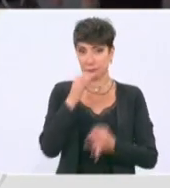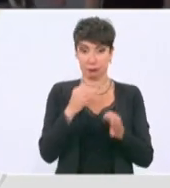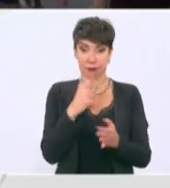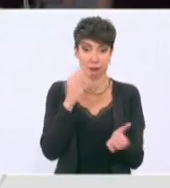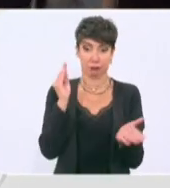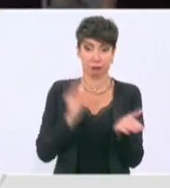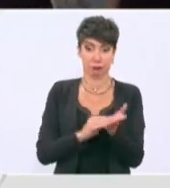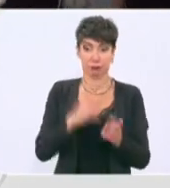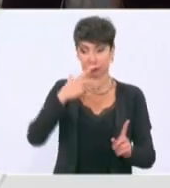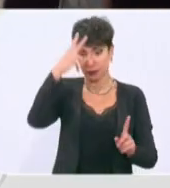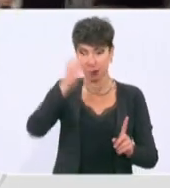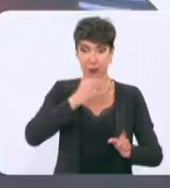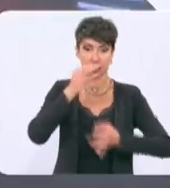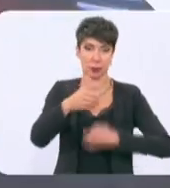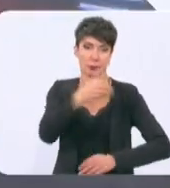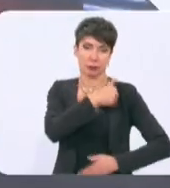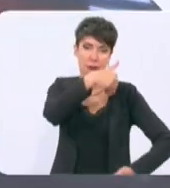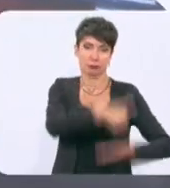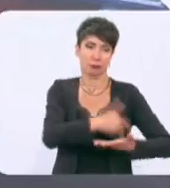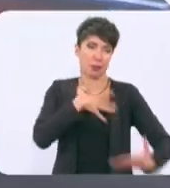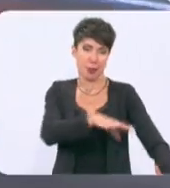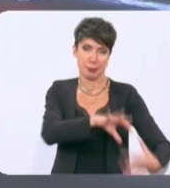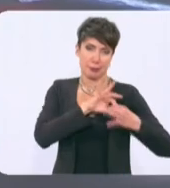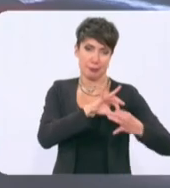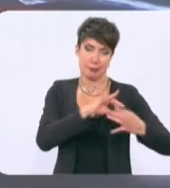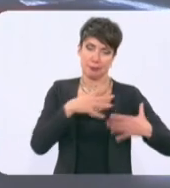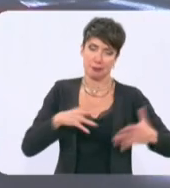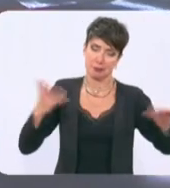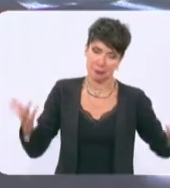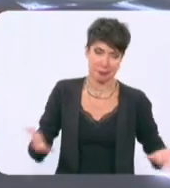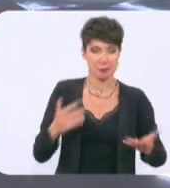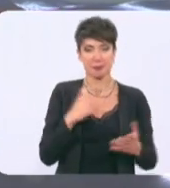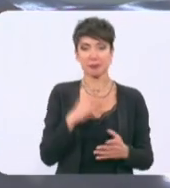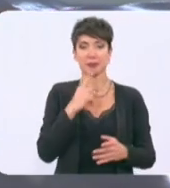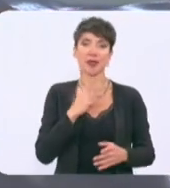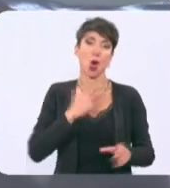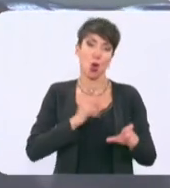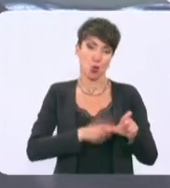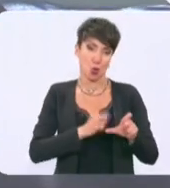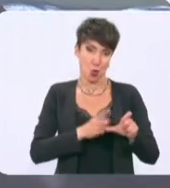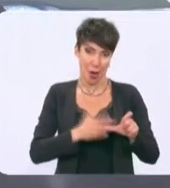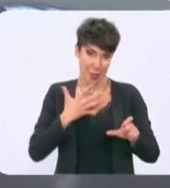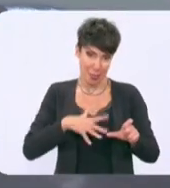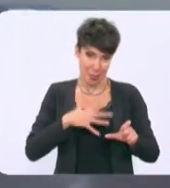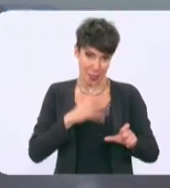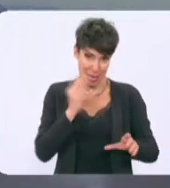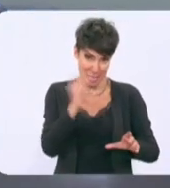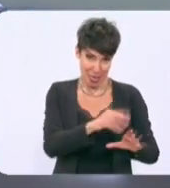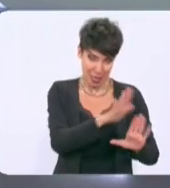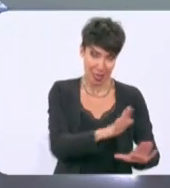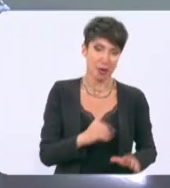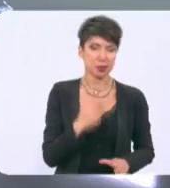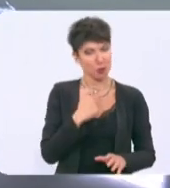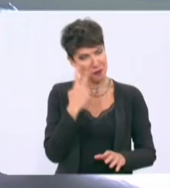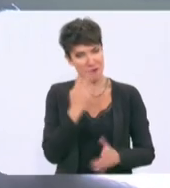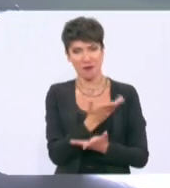κ. Τσίπρας, το βλέπετε. Επανέρχεται συνεχώς, μάλλον. Καλά, η στόχευσή του δεν είναι το κουκουέ. Η στόχευσή του, μάλλον, είναι ένας κόσμος, ο οποίος εμείς το βλέπουμε.